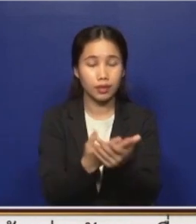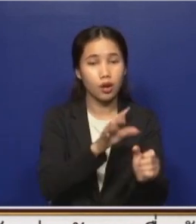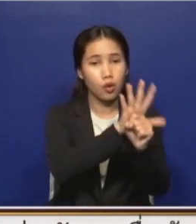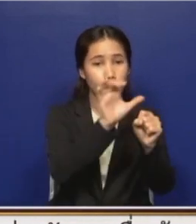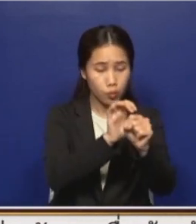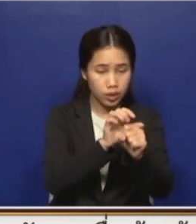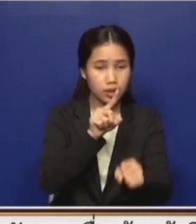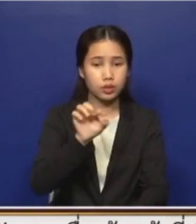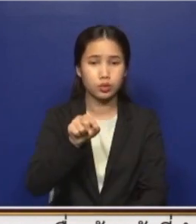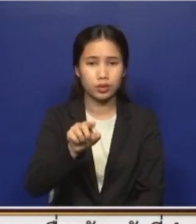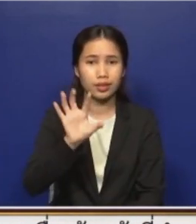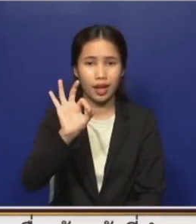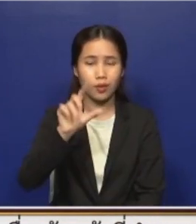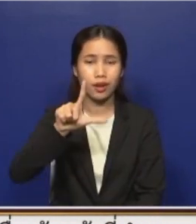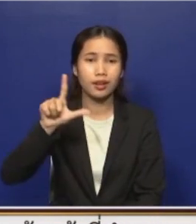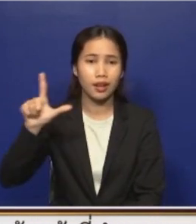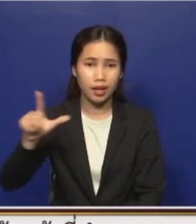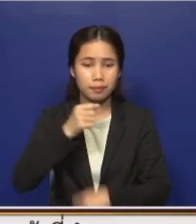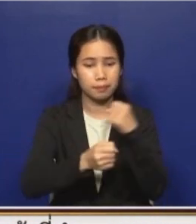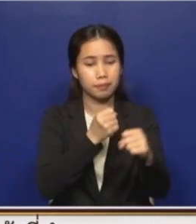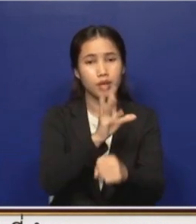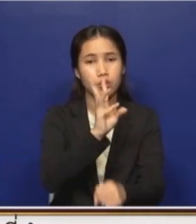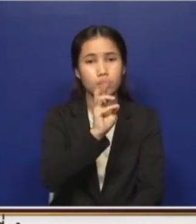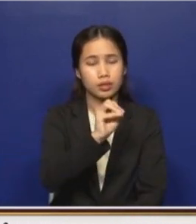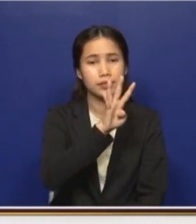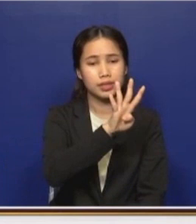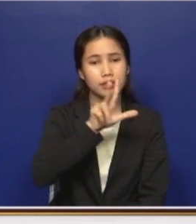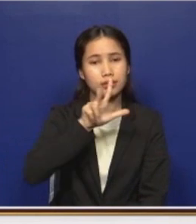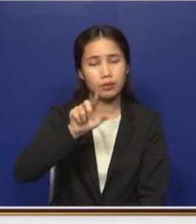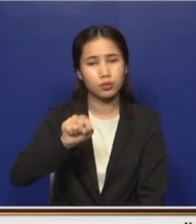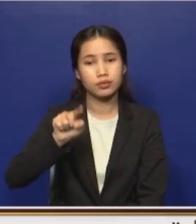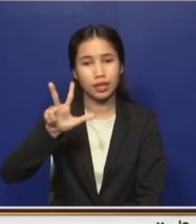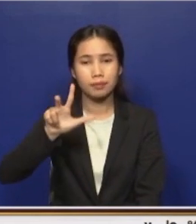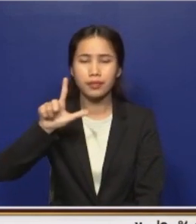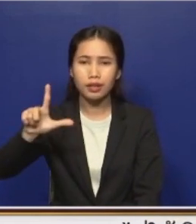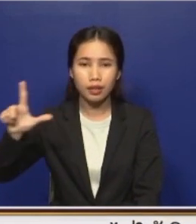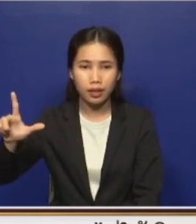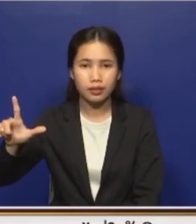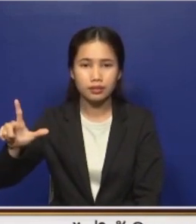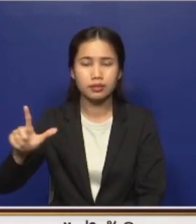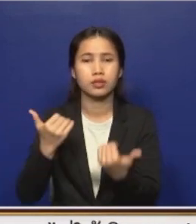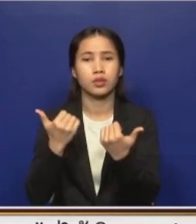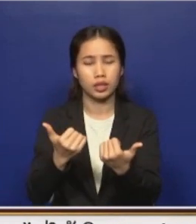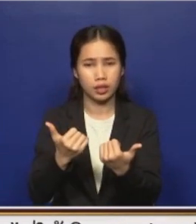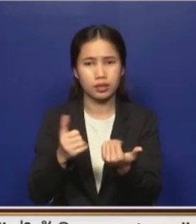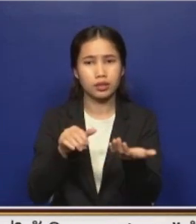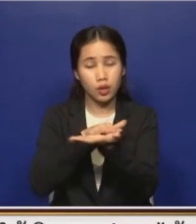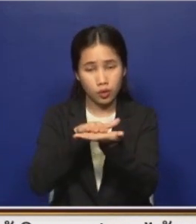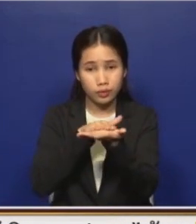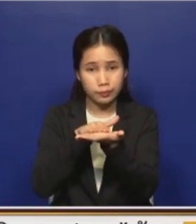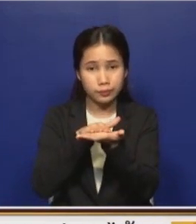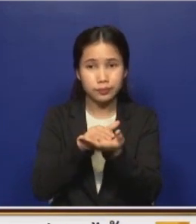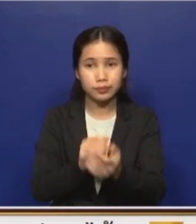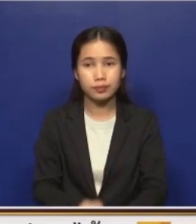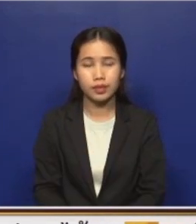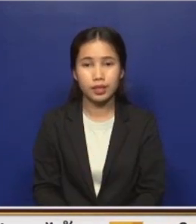ออาจจะน้อยลง 3.28 ล้านล้านผมยืนยันนะตัวเลขผมทำกันบ้านละเอียดมากครับแต่เราจะมาดูกัน